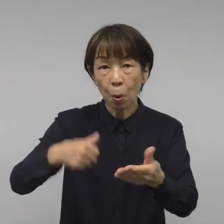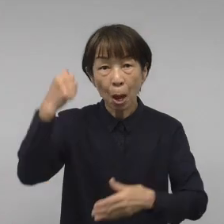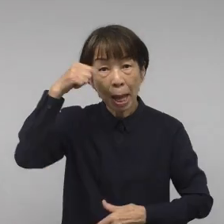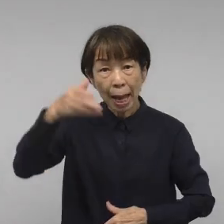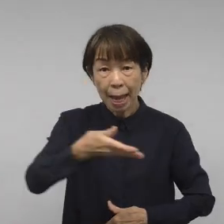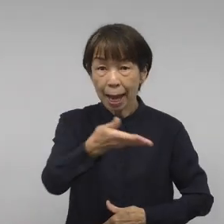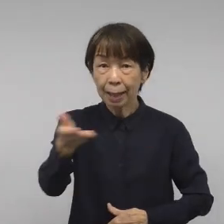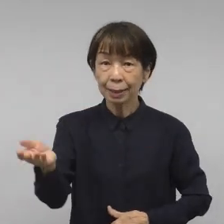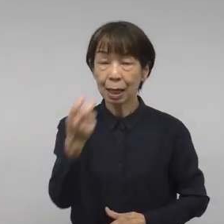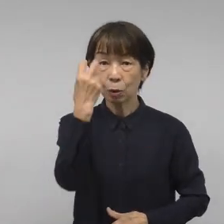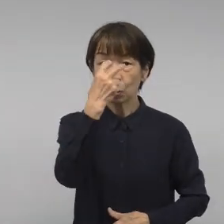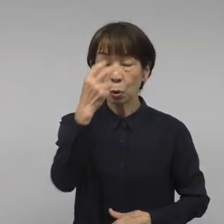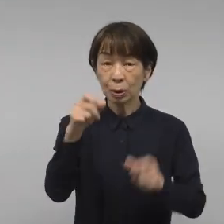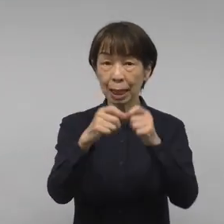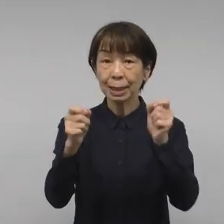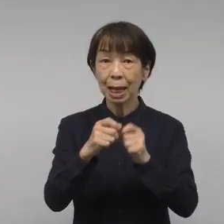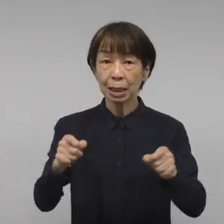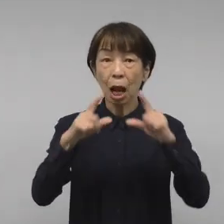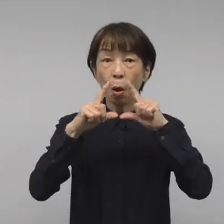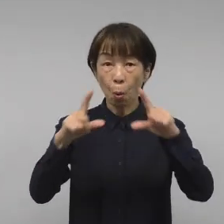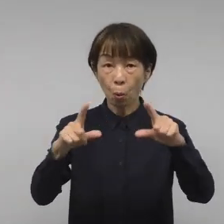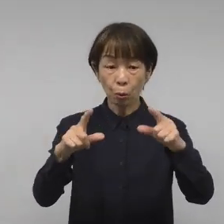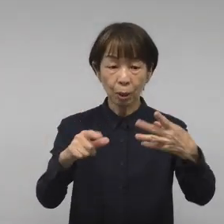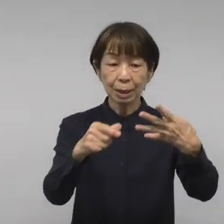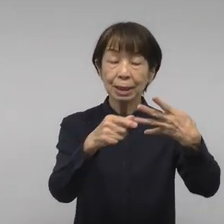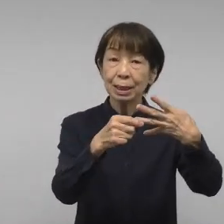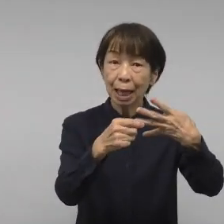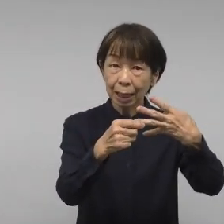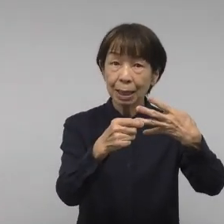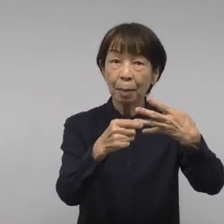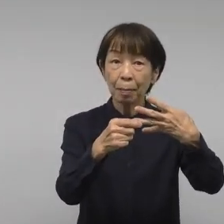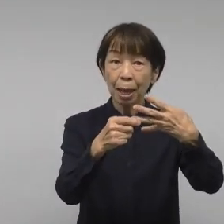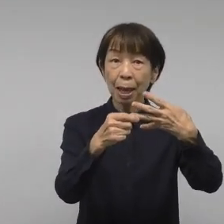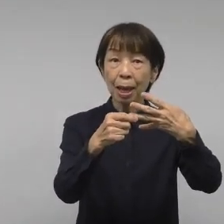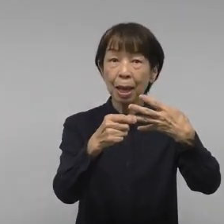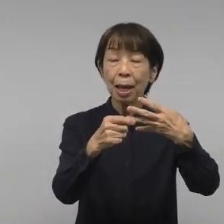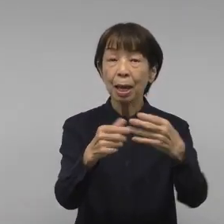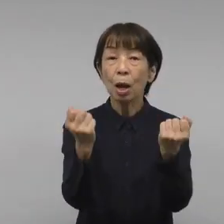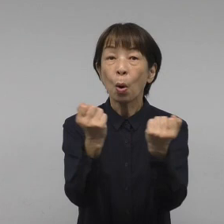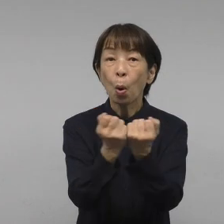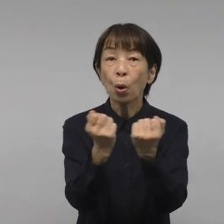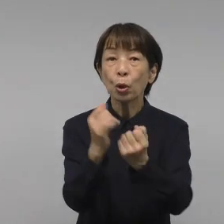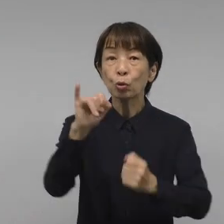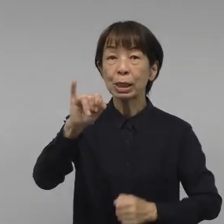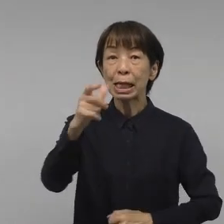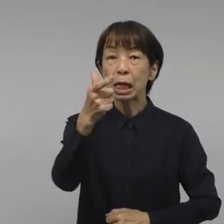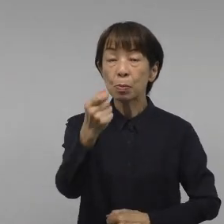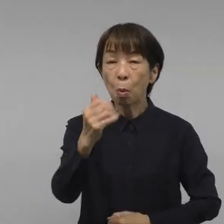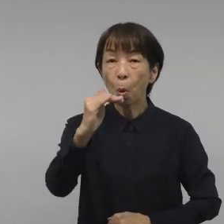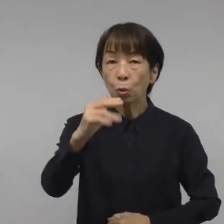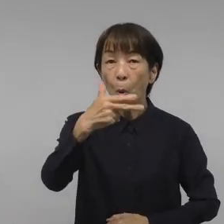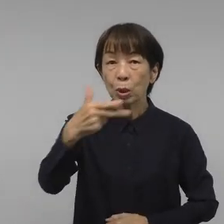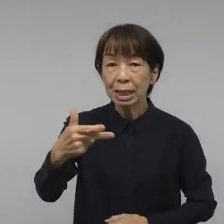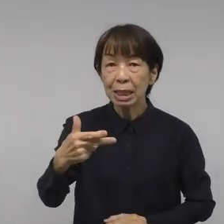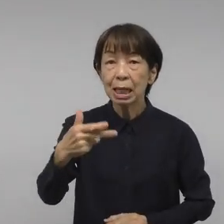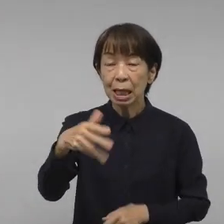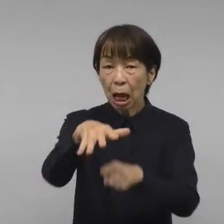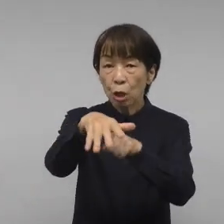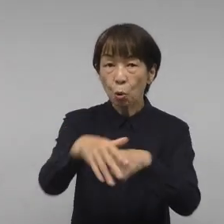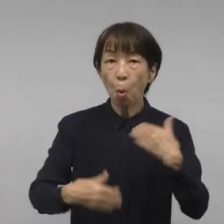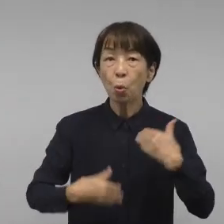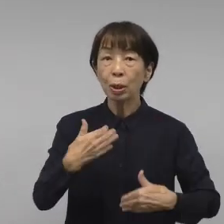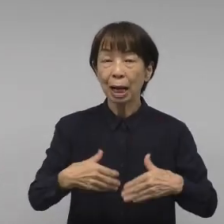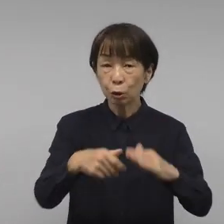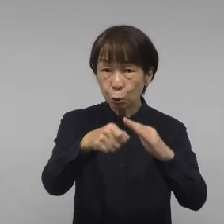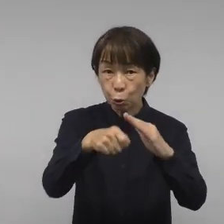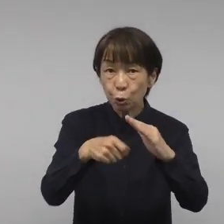ね、結果の報告、それから3点目が報徳芋小路農学塾という、新たな地域ク